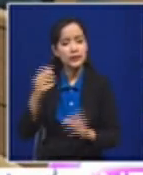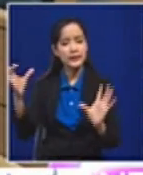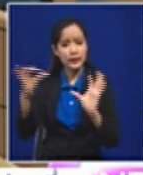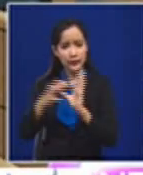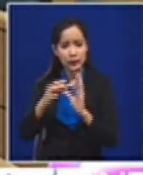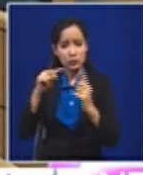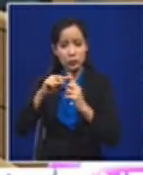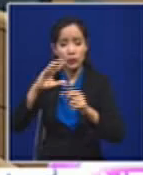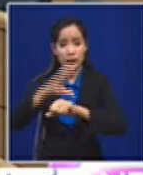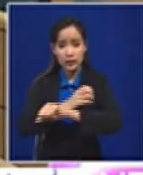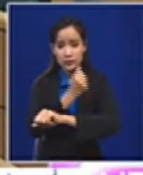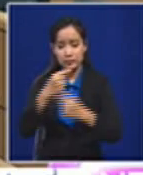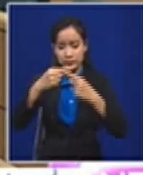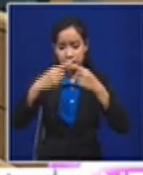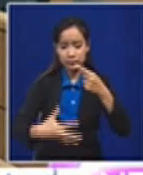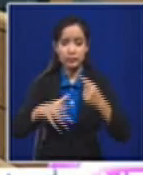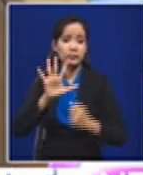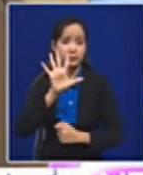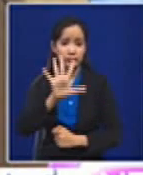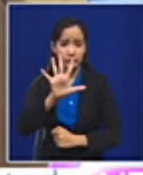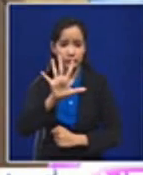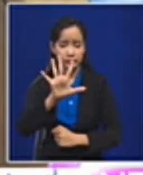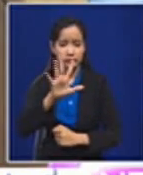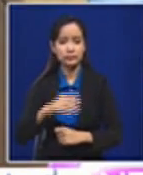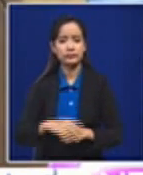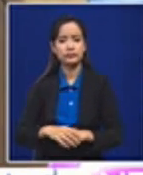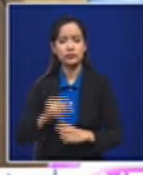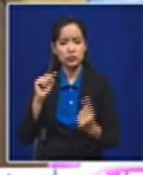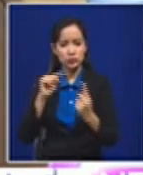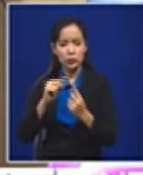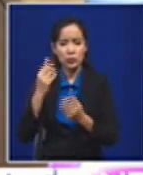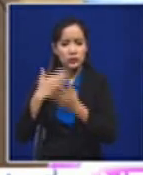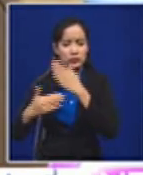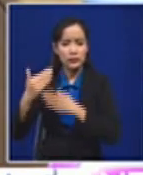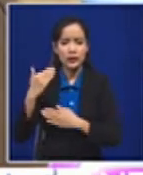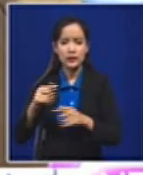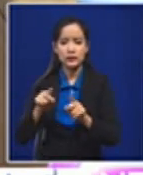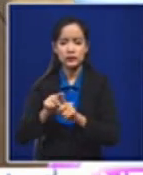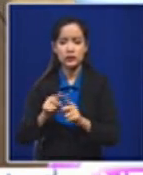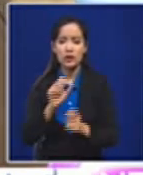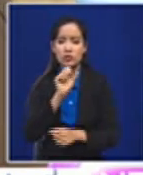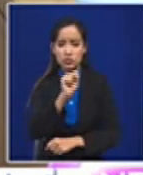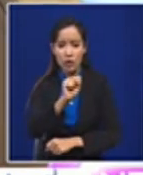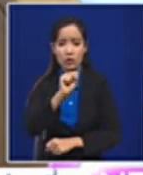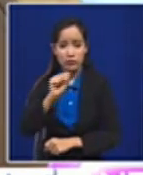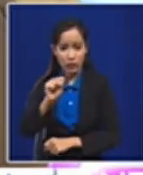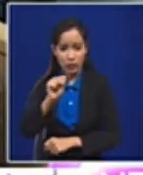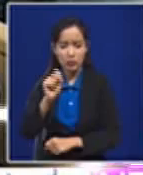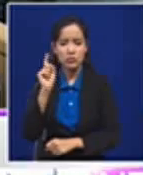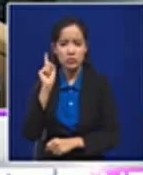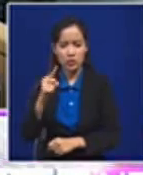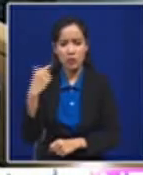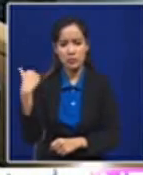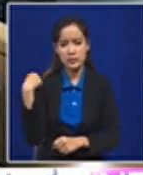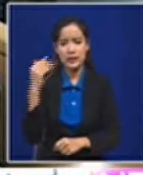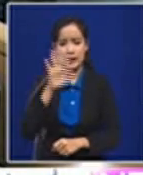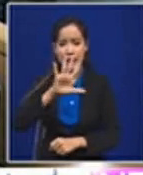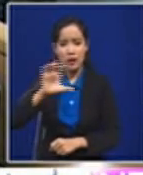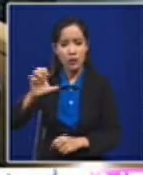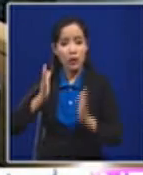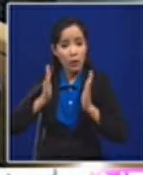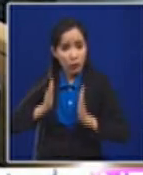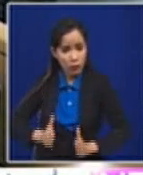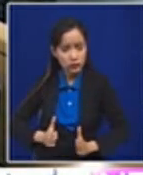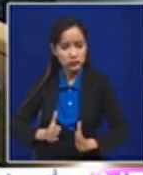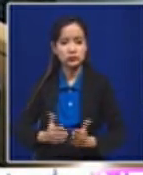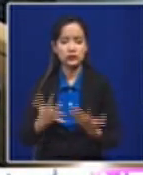ประเด็นทางการเมืองทั้งหมด5ประเด็นคือที่มาของสมาชิกสภาผู้แทนราษฎรหรือส.ส.ซึ่งควรมีไม่เกิน500คนทั้ง